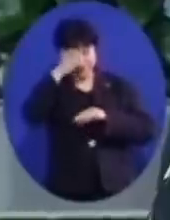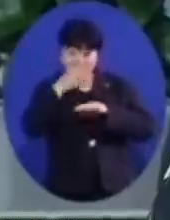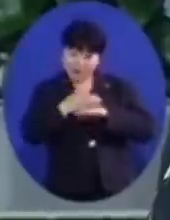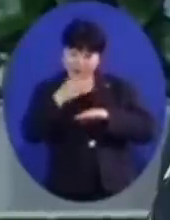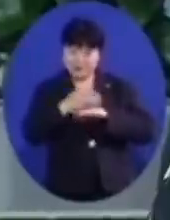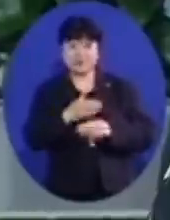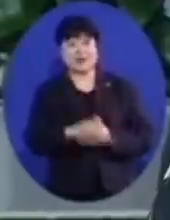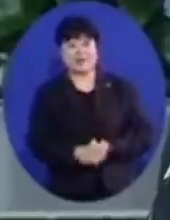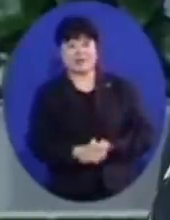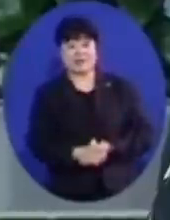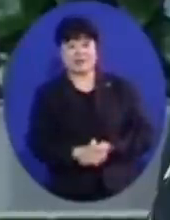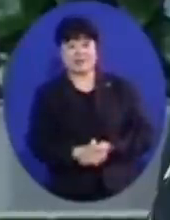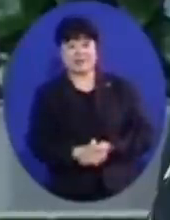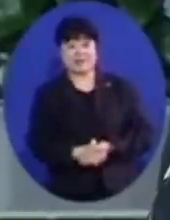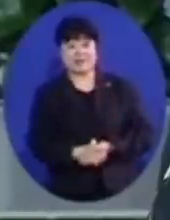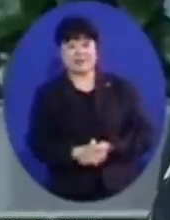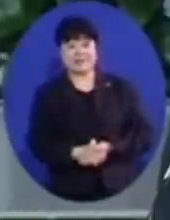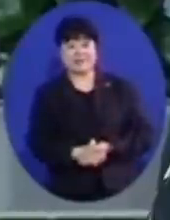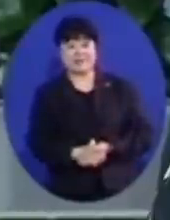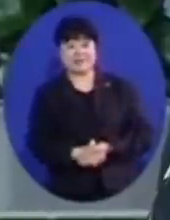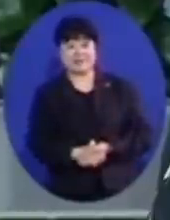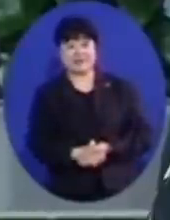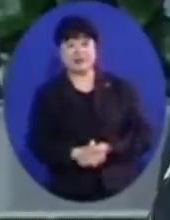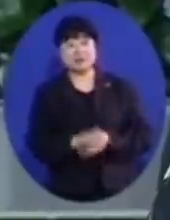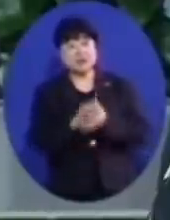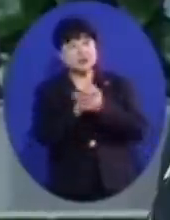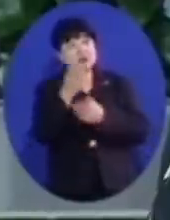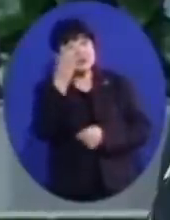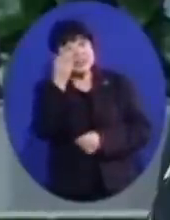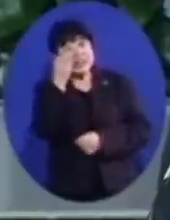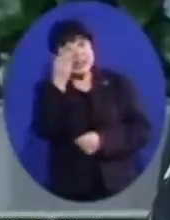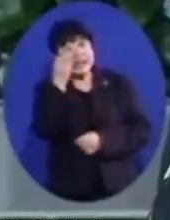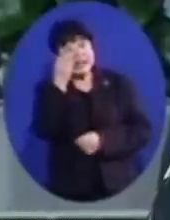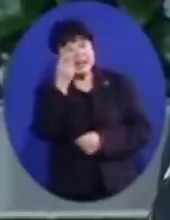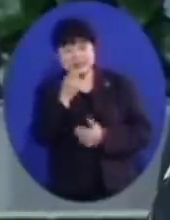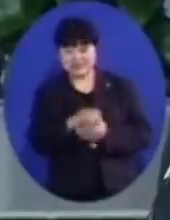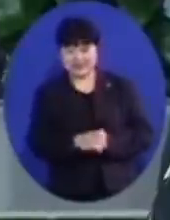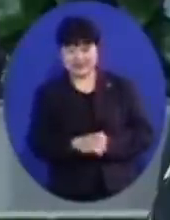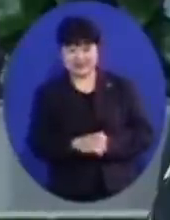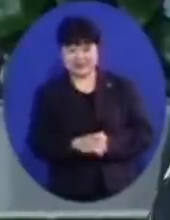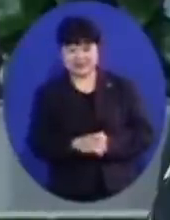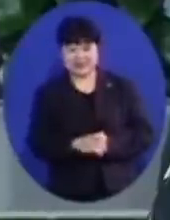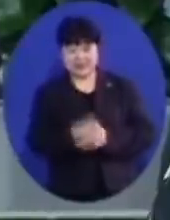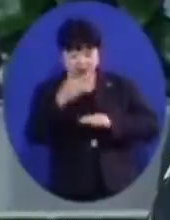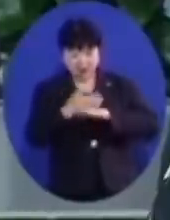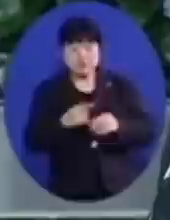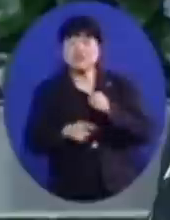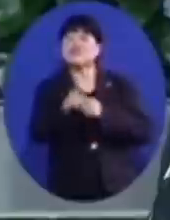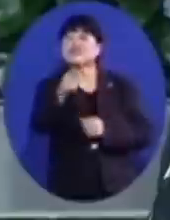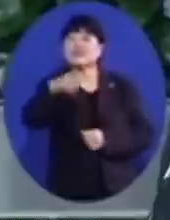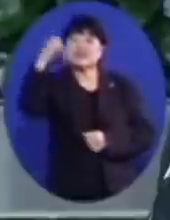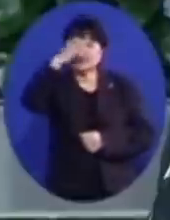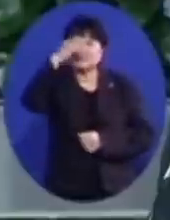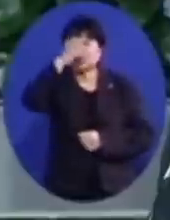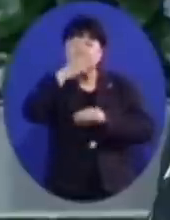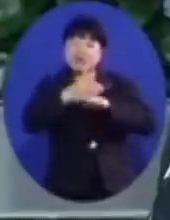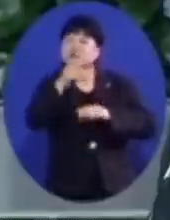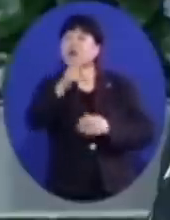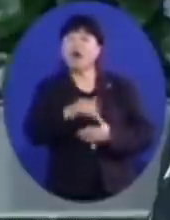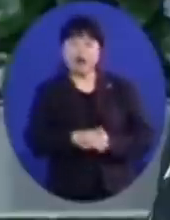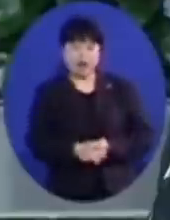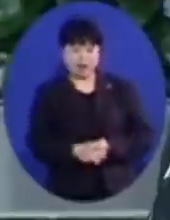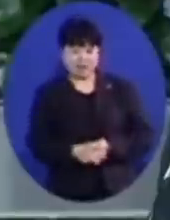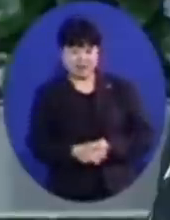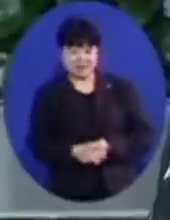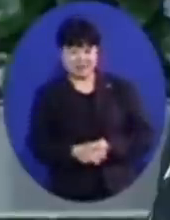그래서 그게 무슨 기도가 그런 기도가 있어요 지금 그저그저 감사하다니까